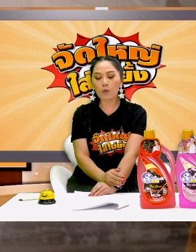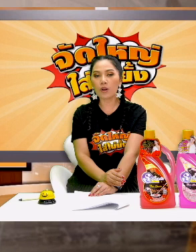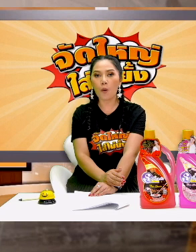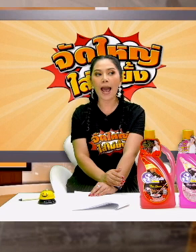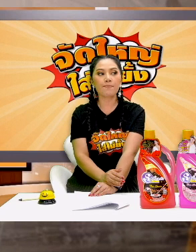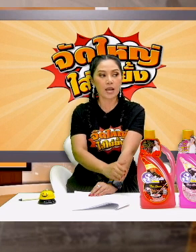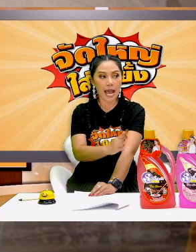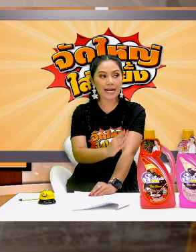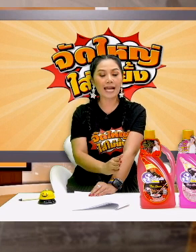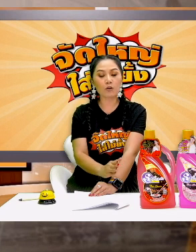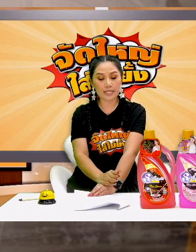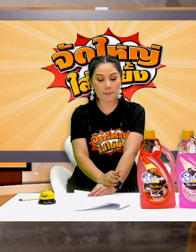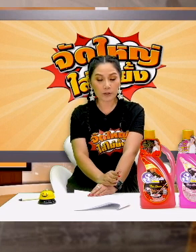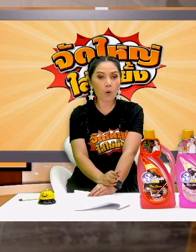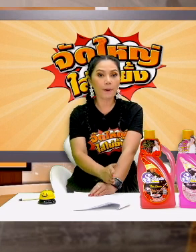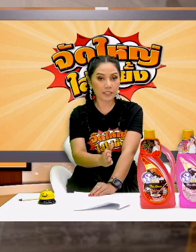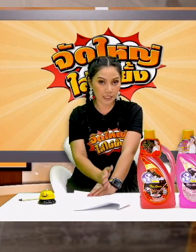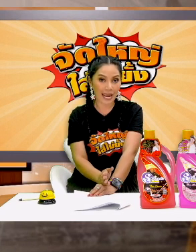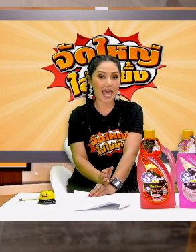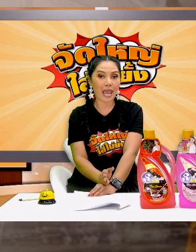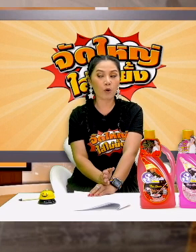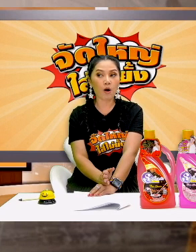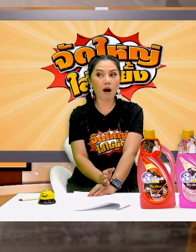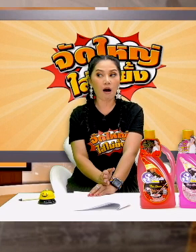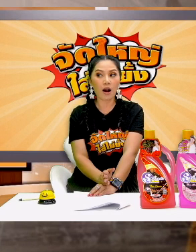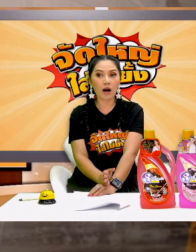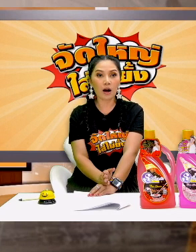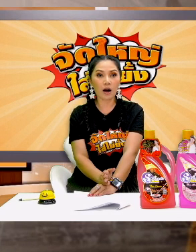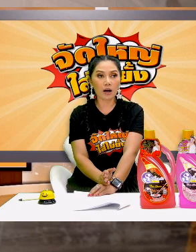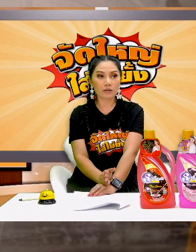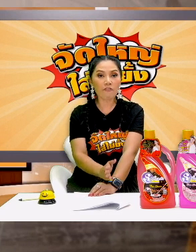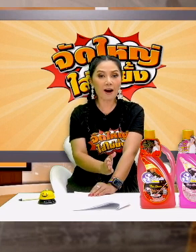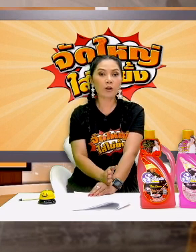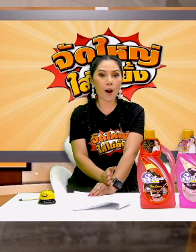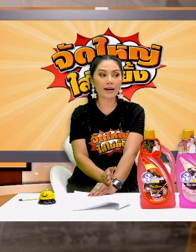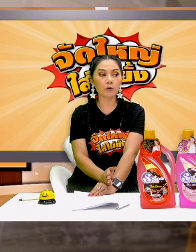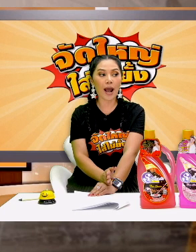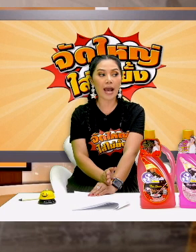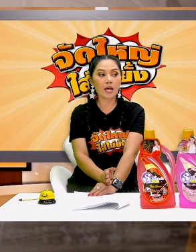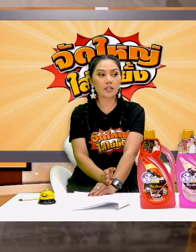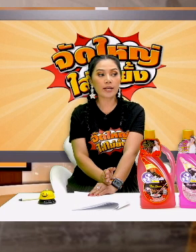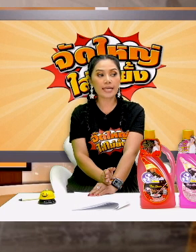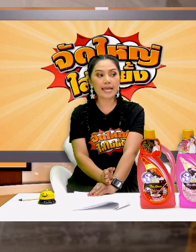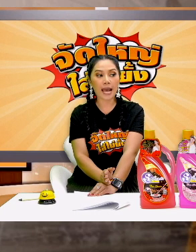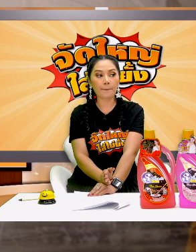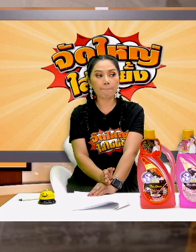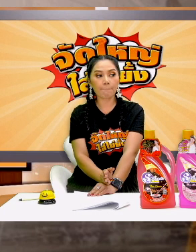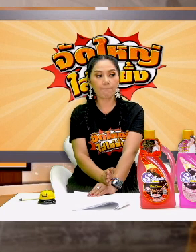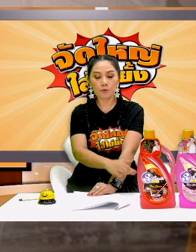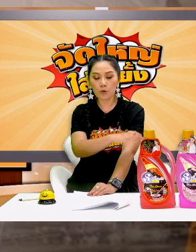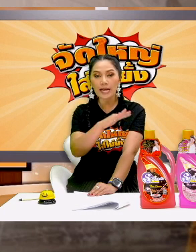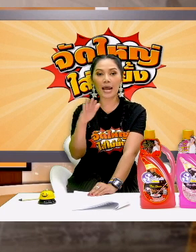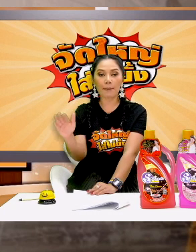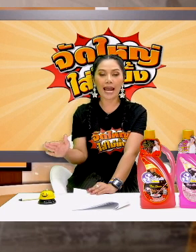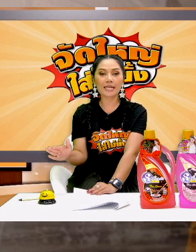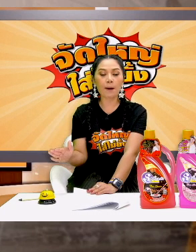ายังไม่รู้เลยว่าอาการของดีเจมะตูมไปถึงไหนแล้วแล้วก็ต้องเฝ้าระวังหรือว่าตอนนี้เนี่ยอ